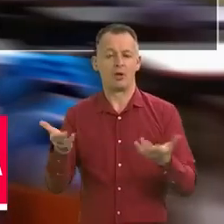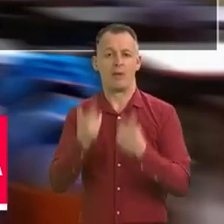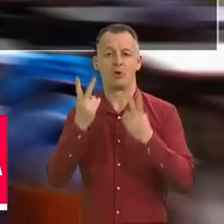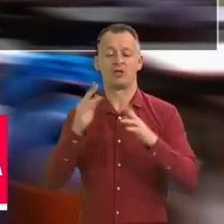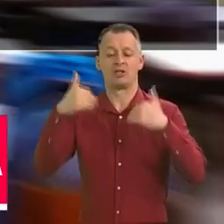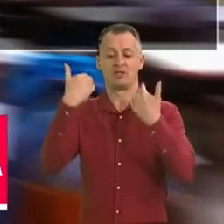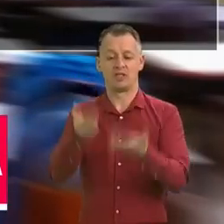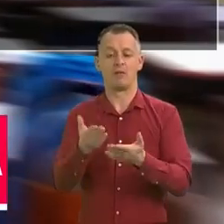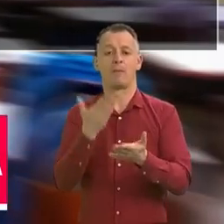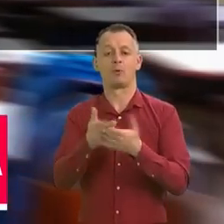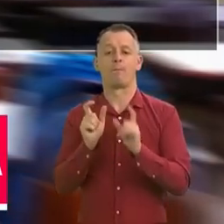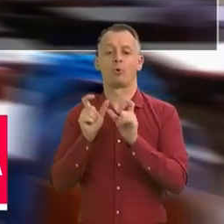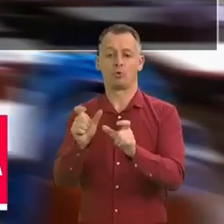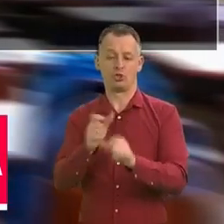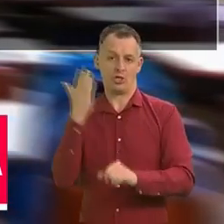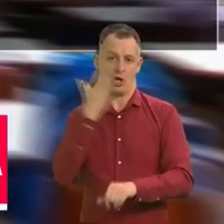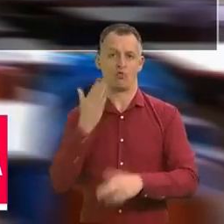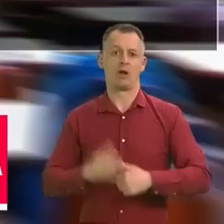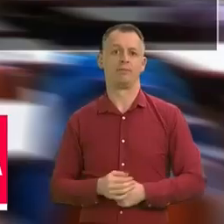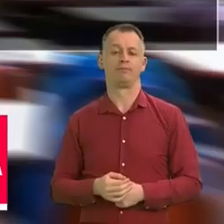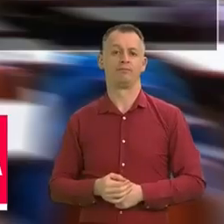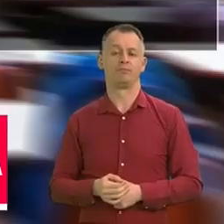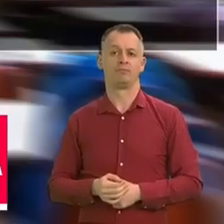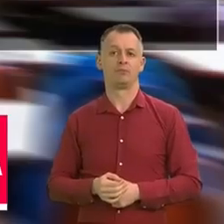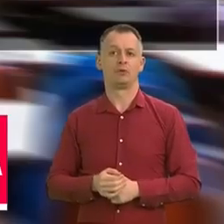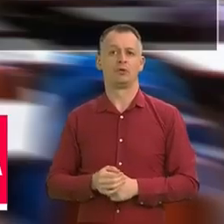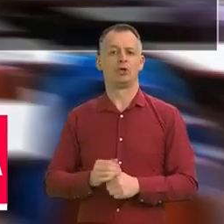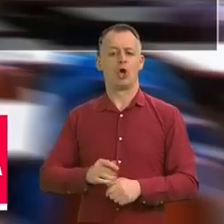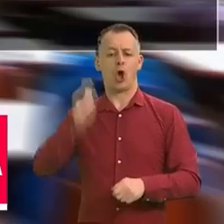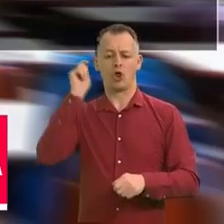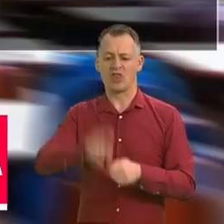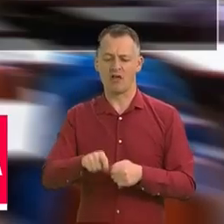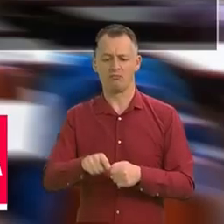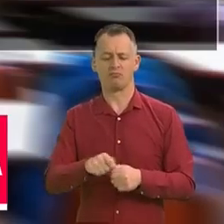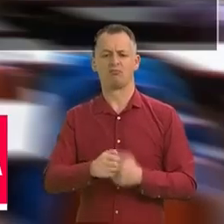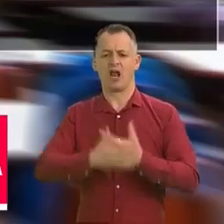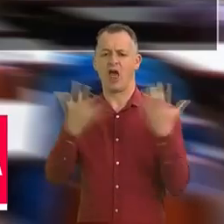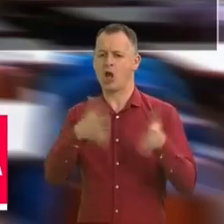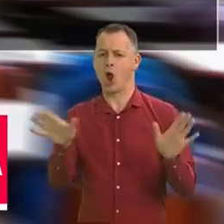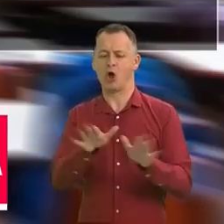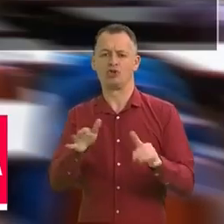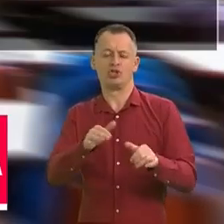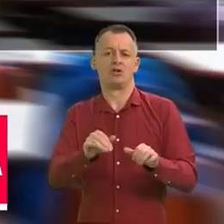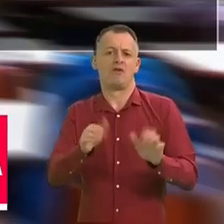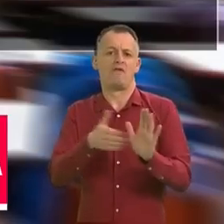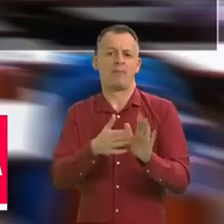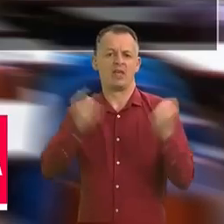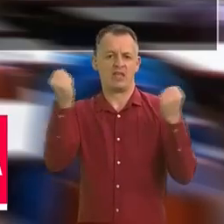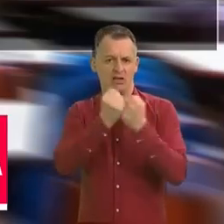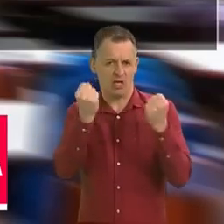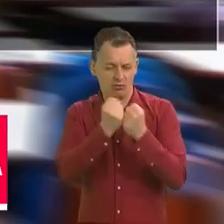să o acordăm siguranței în mediul școlar. Condamn cu fermitate orice act de agresiune din școală, fie ea fizică sau